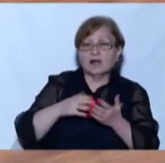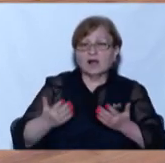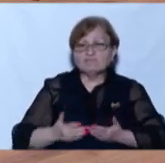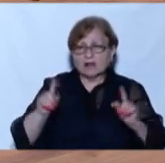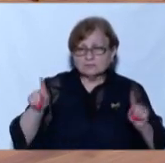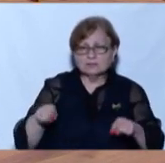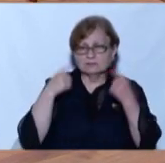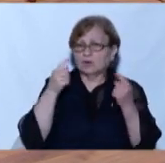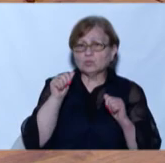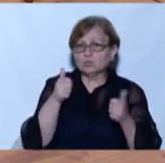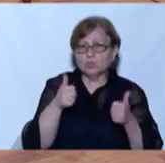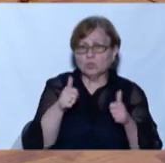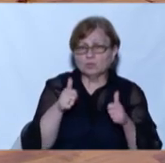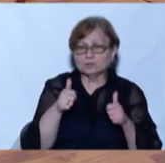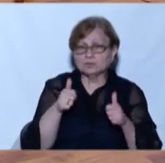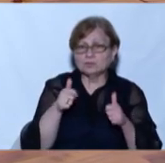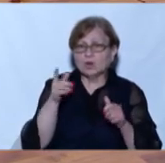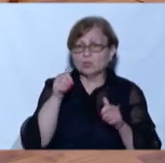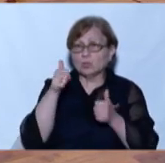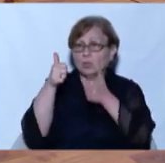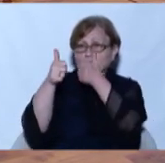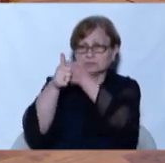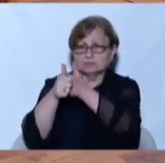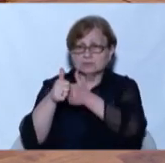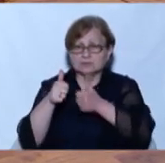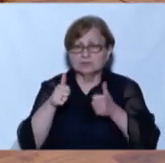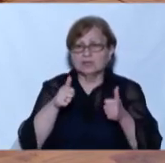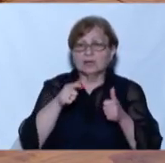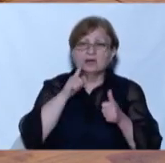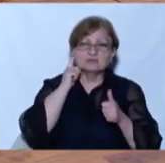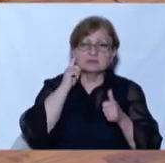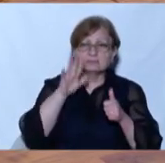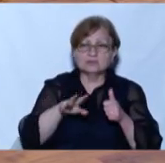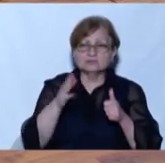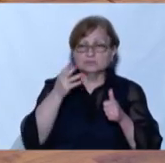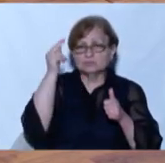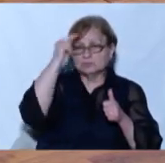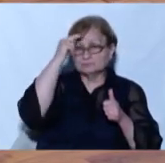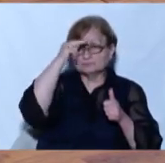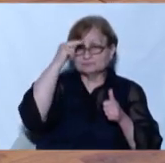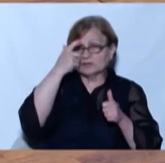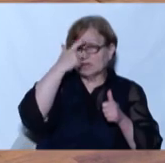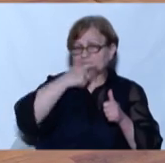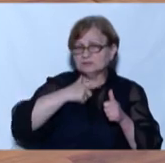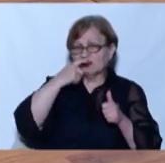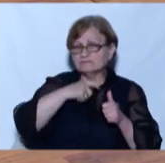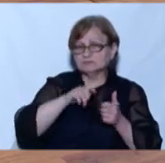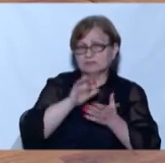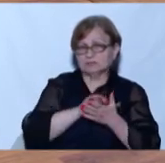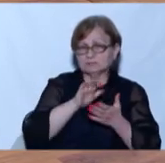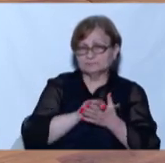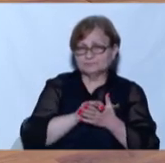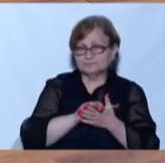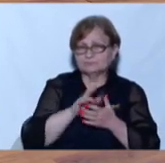ამერად სხვა ერთა შორის და ამბობს რომ ყმაწვილი უნდა სწავლობდეს საცნობლად თავისადაო.